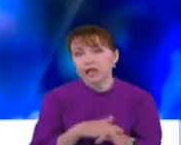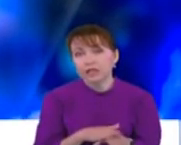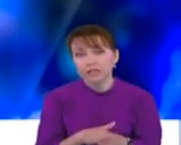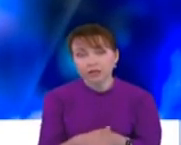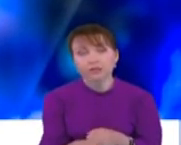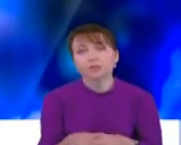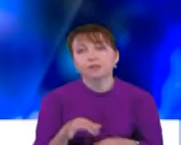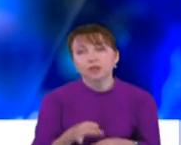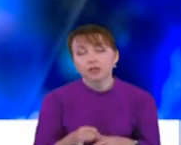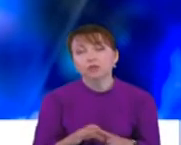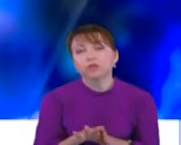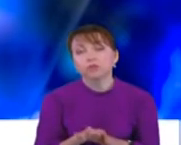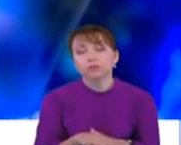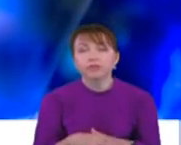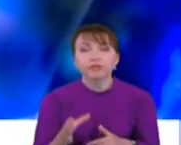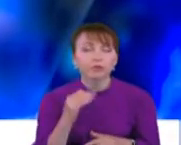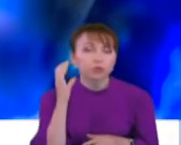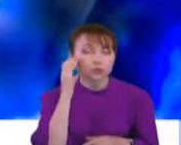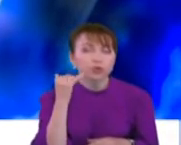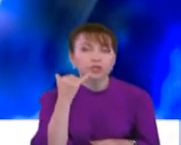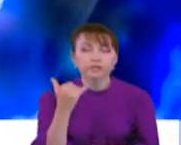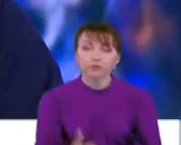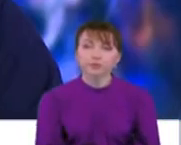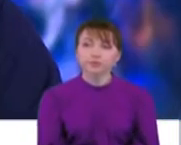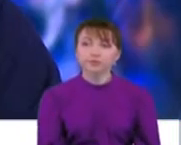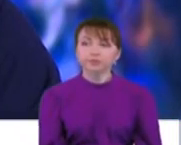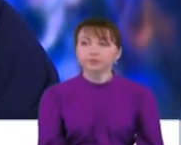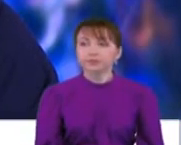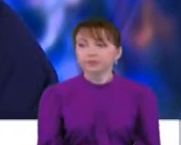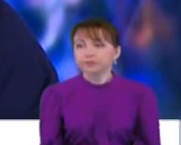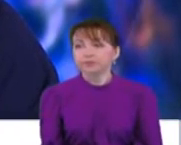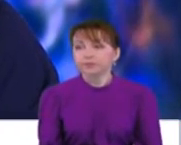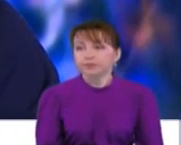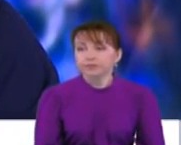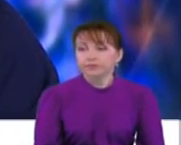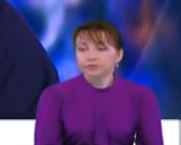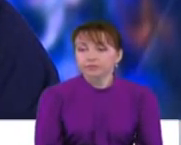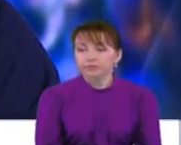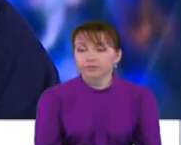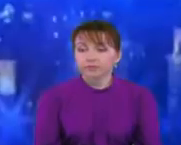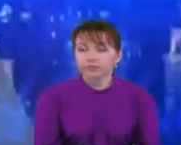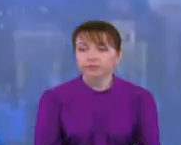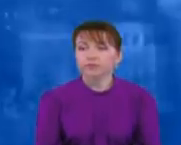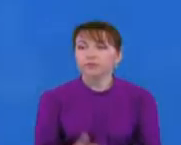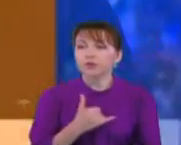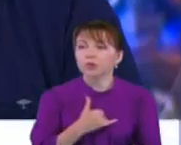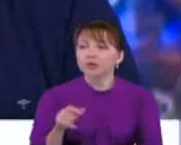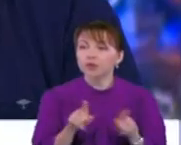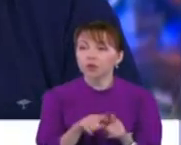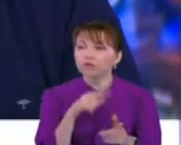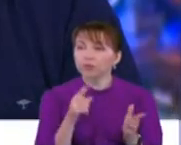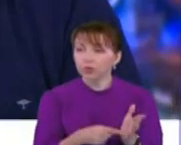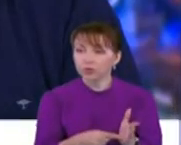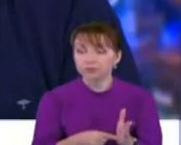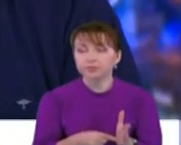і впровадження. Давайте послухаємо телефонний дзвінок. Алло, добрий вечір. Да, здравствуйте. У мене такий вопрос буде.